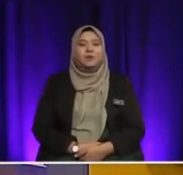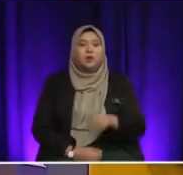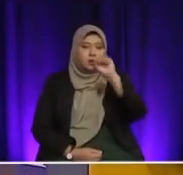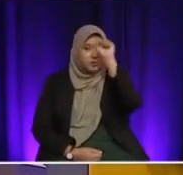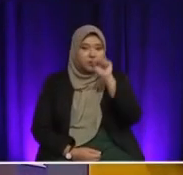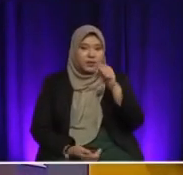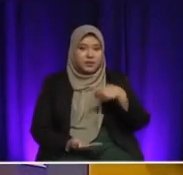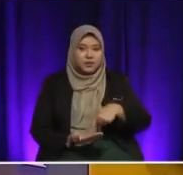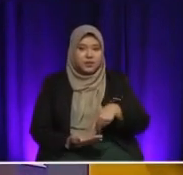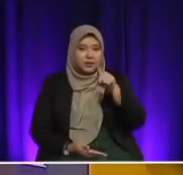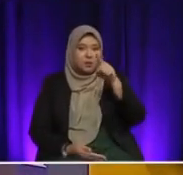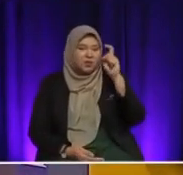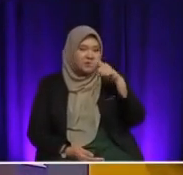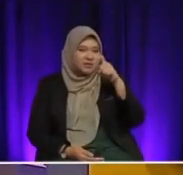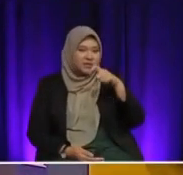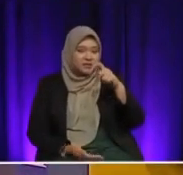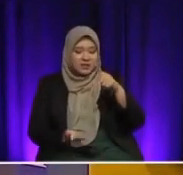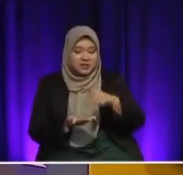soalan. Okey.